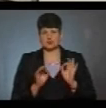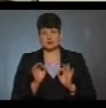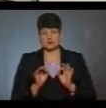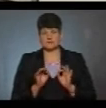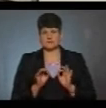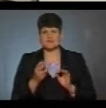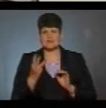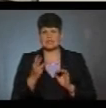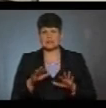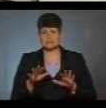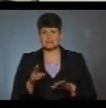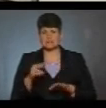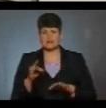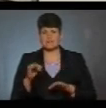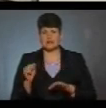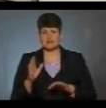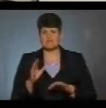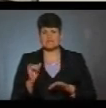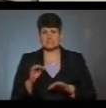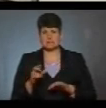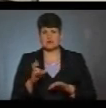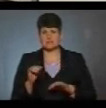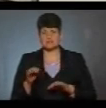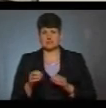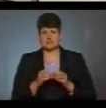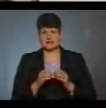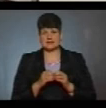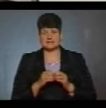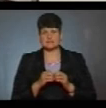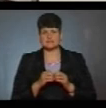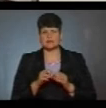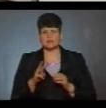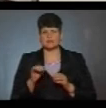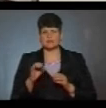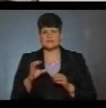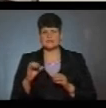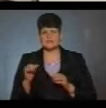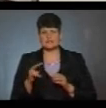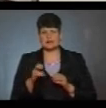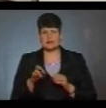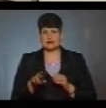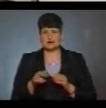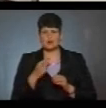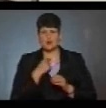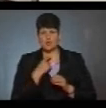16,6%. На третьому місці Дерев'яний Василь «Батьківщина» 10,0%. Мосіхіна Ліля «Голос»